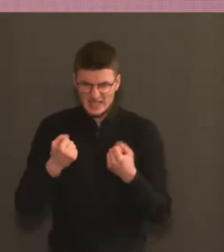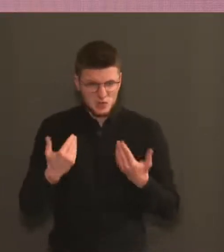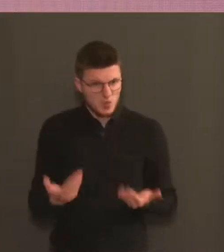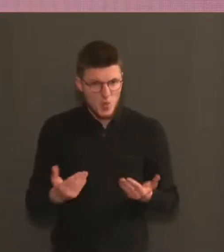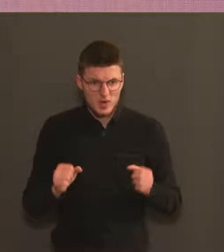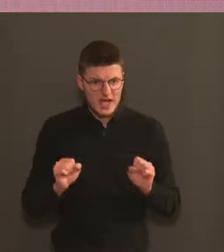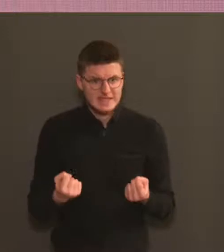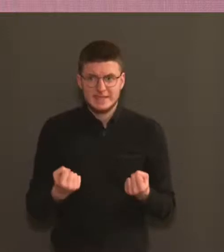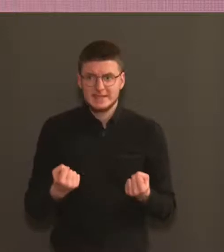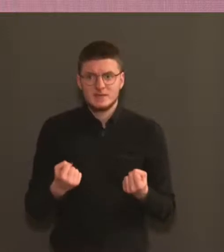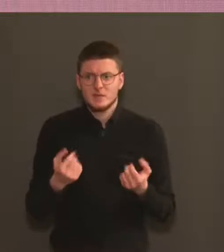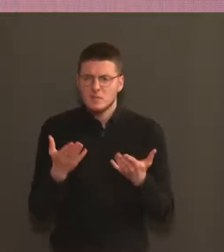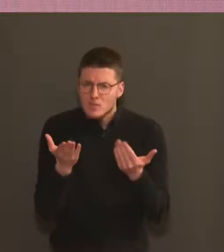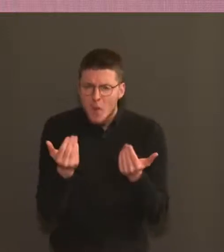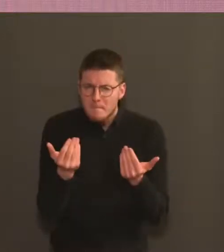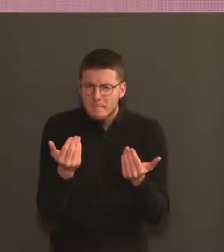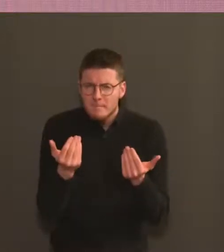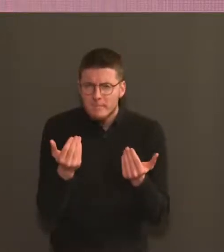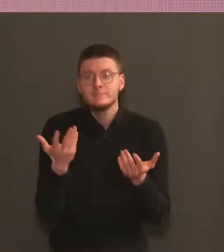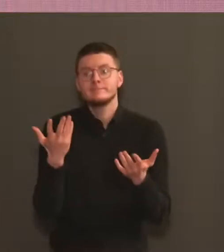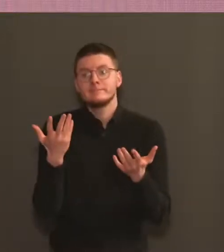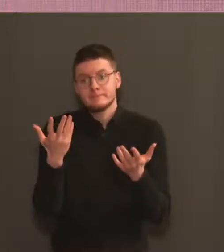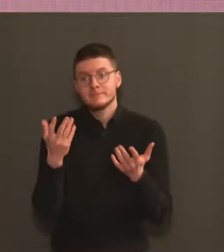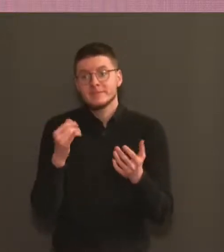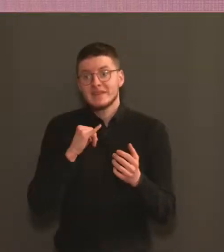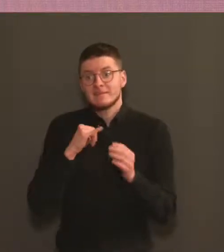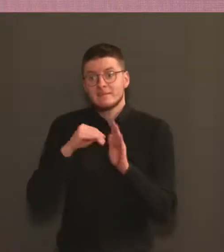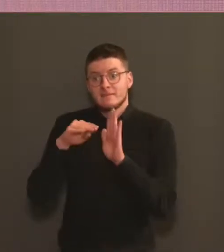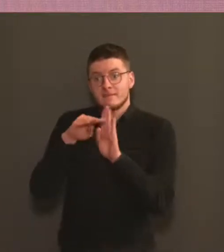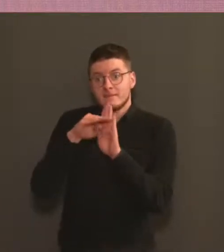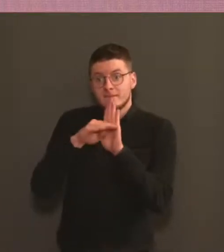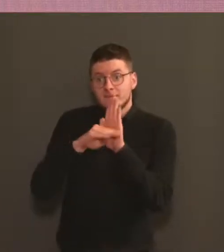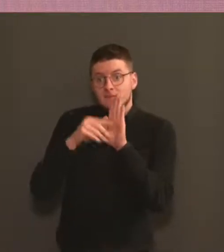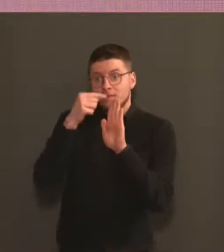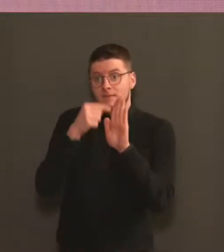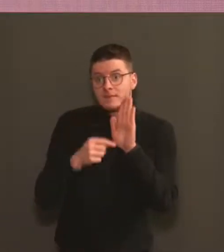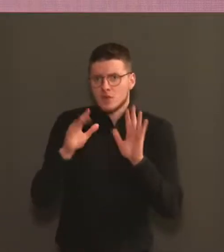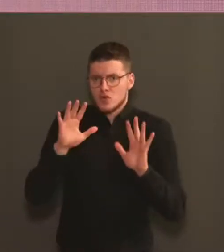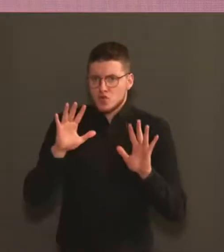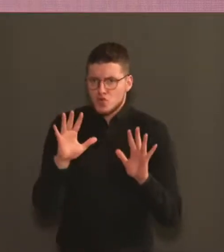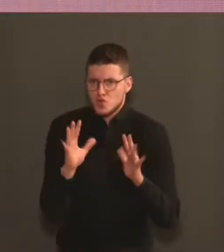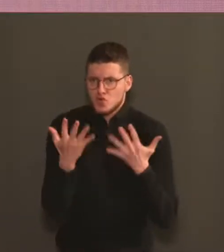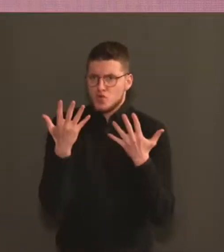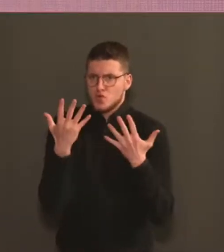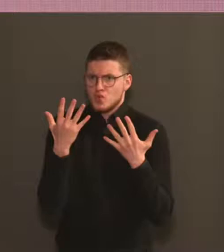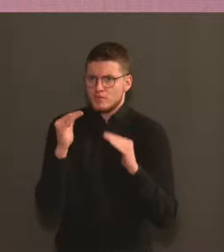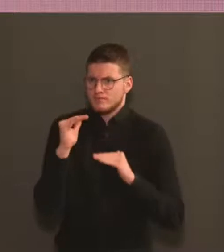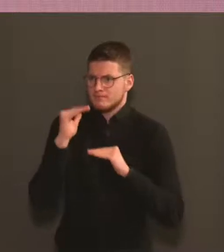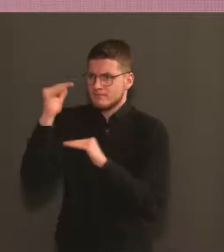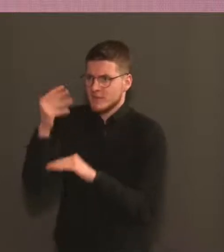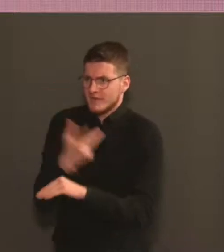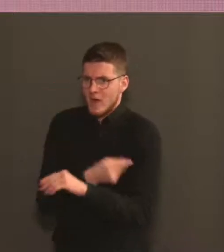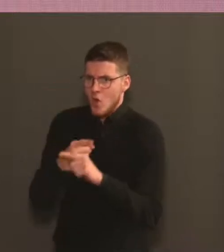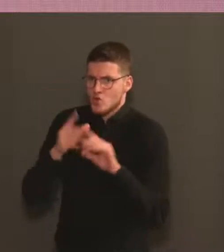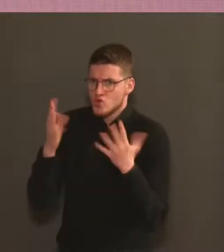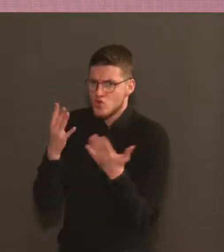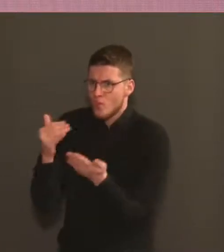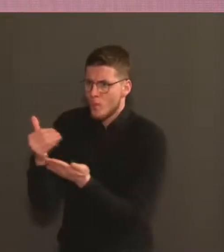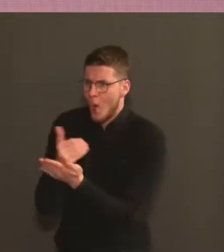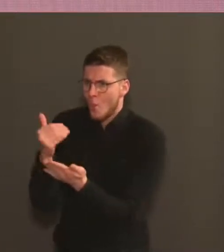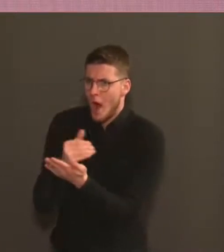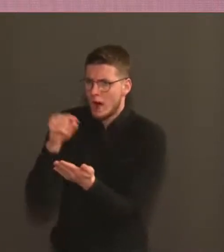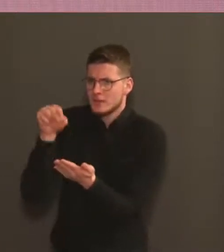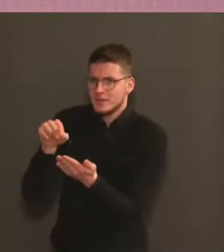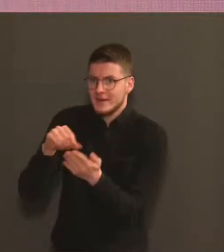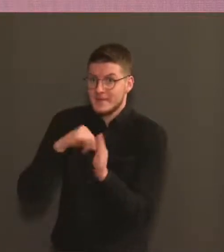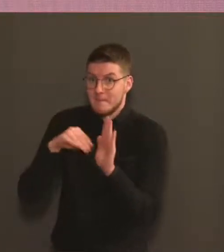Enerzijds omwille van de condities waarin bepaalde vaccins moeten worden bewaard. Anderzijds